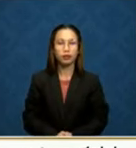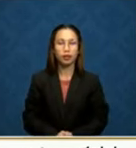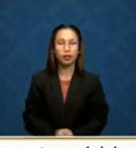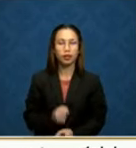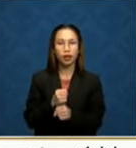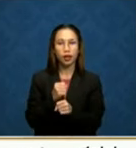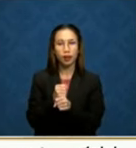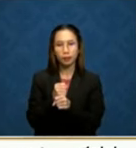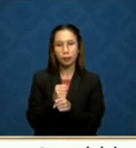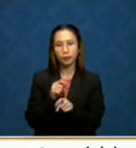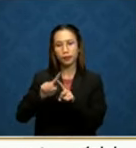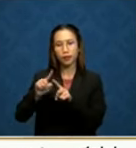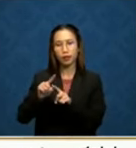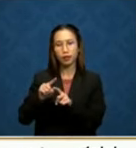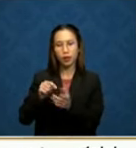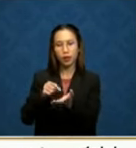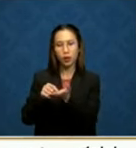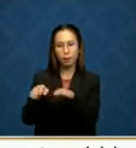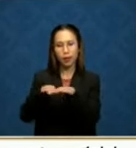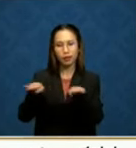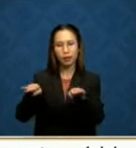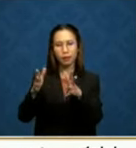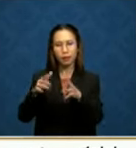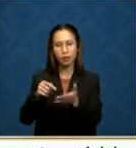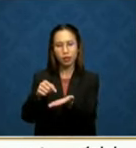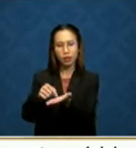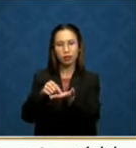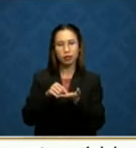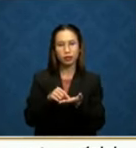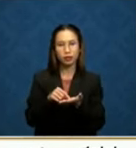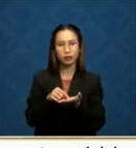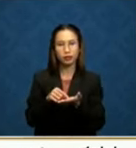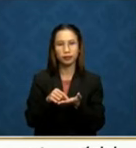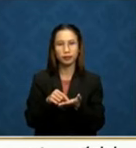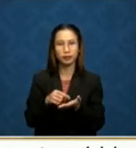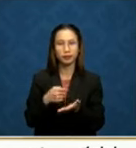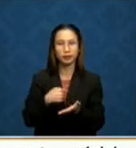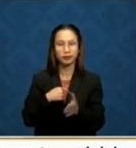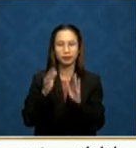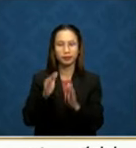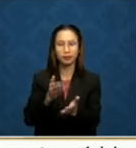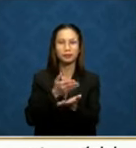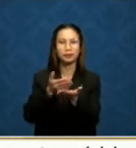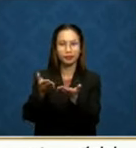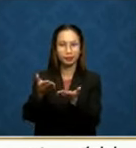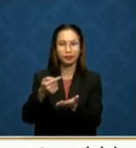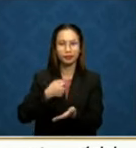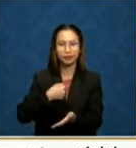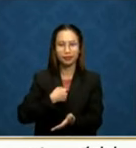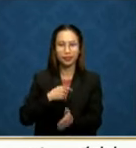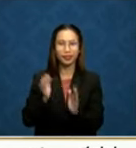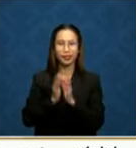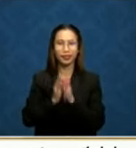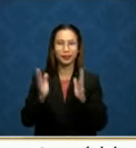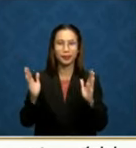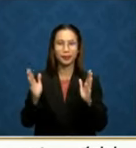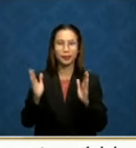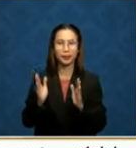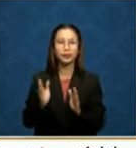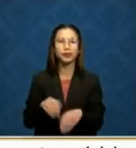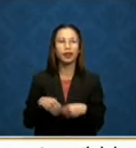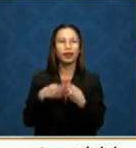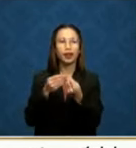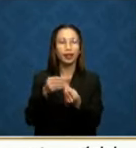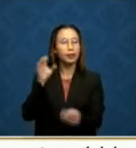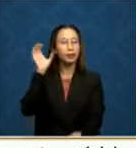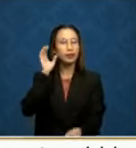ตรฐานนะคะที่ส่งมาให้กับหน่วยงานในฐานะที่ดิฉันเองเป็ผู้บริโภคคนหนึ่ค่ะจึงขอขบคุณและกขอมอบความ